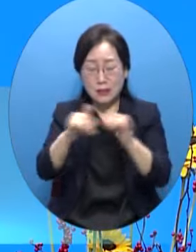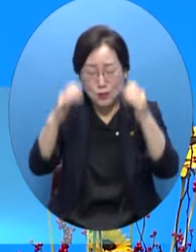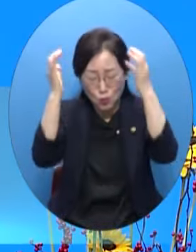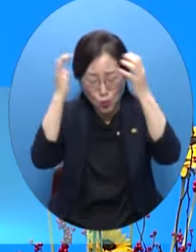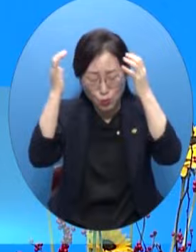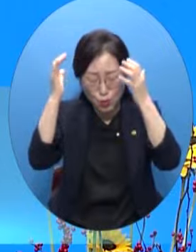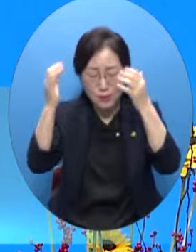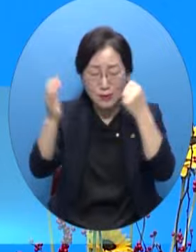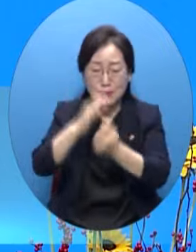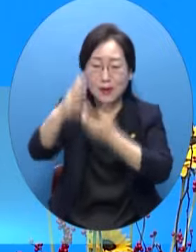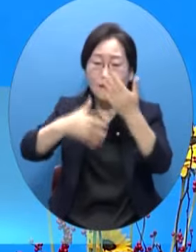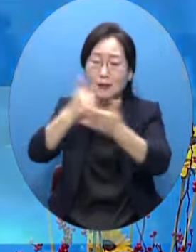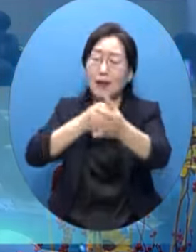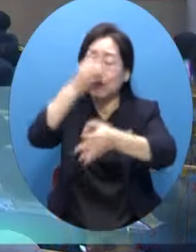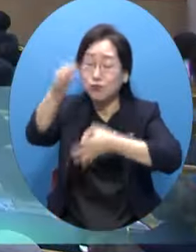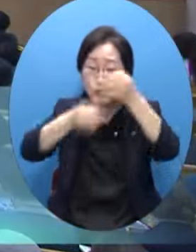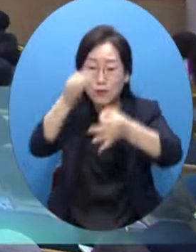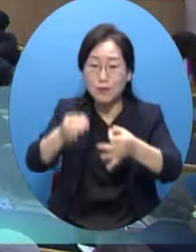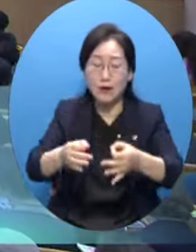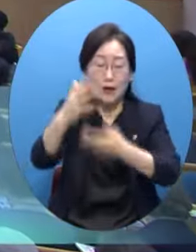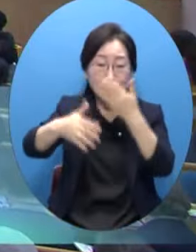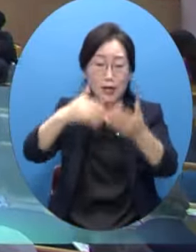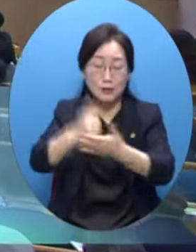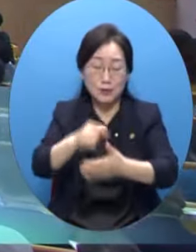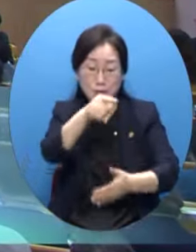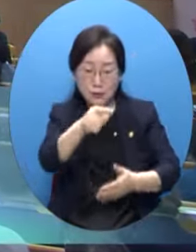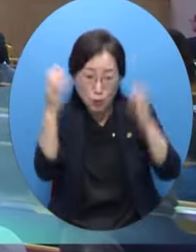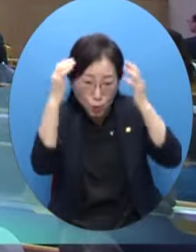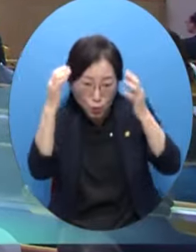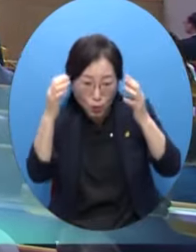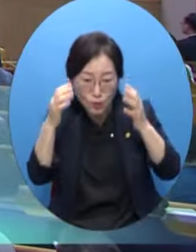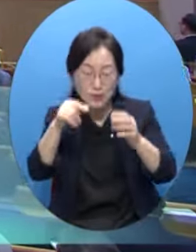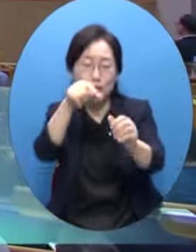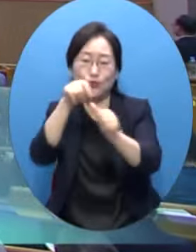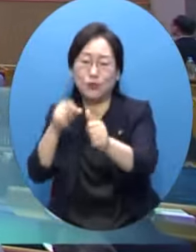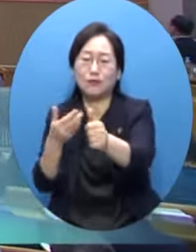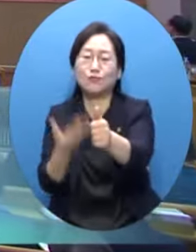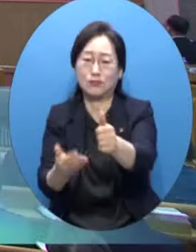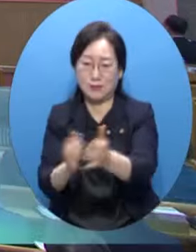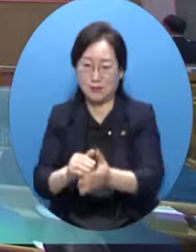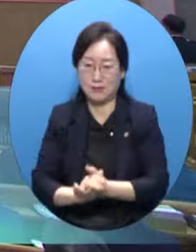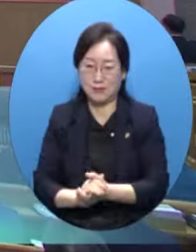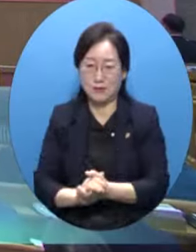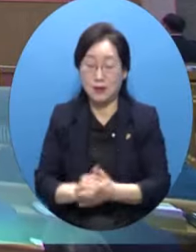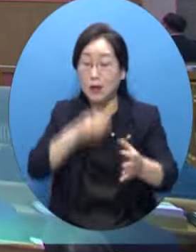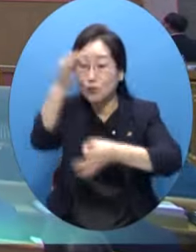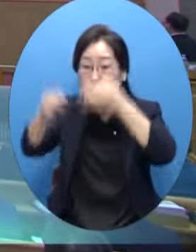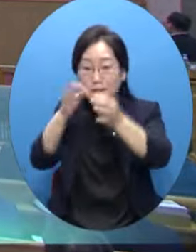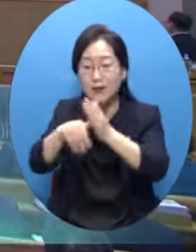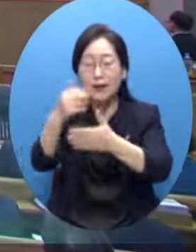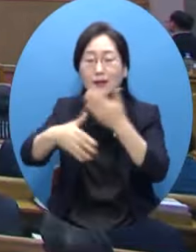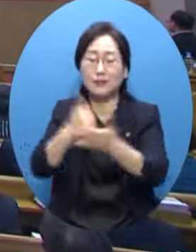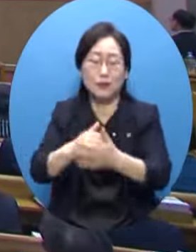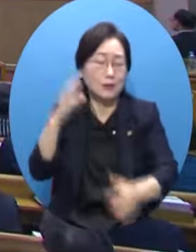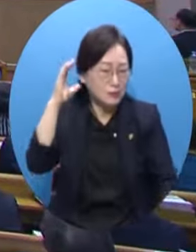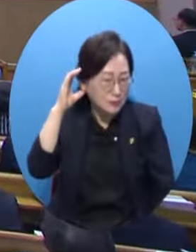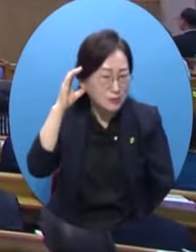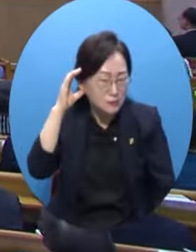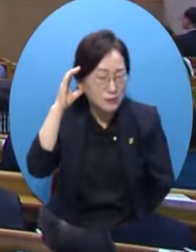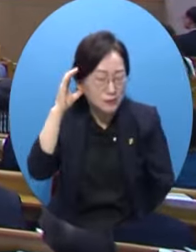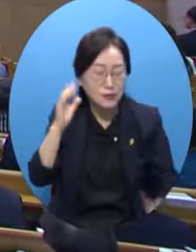가운데 여호와 야여께 부르짖음에 그가 그들의 고통에서 그들을 구원하시되 부르짖어 기도할 때 주님께서 귀를 기르시고